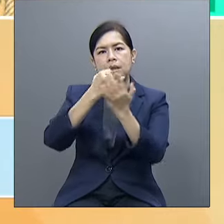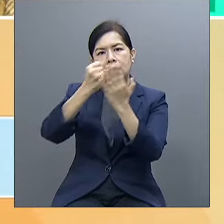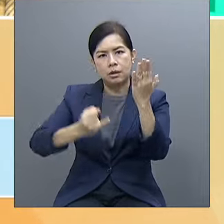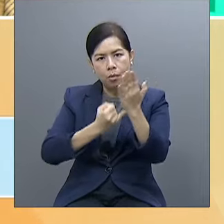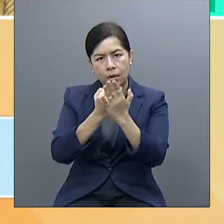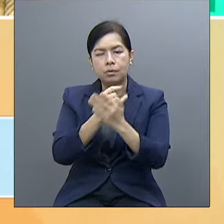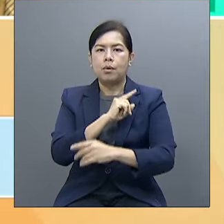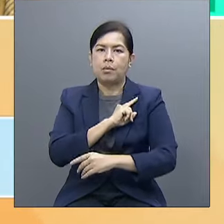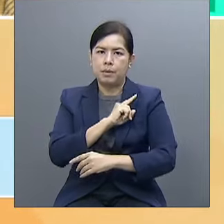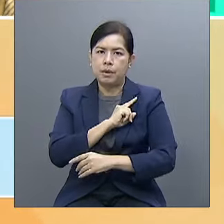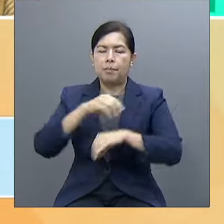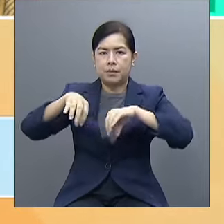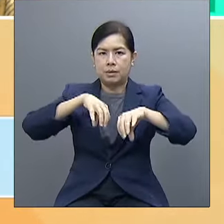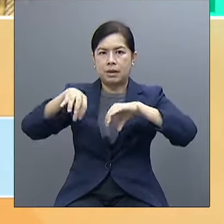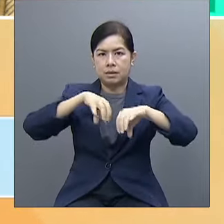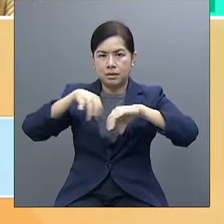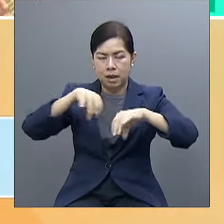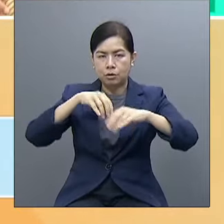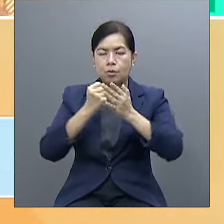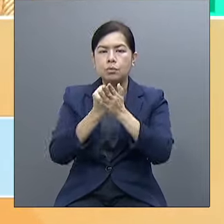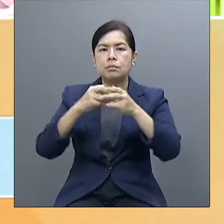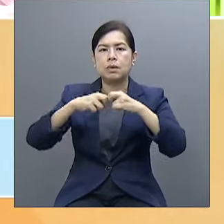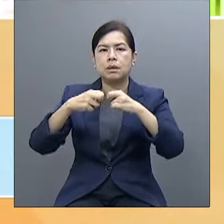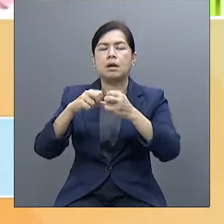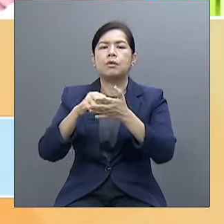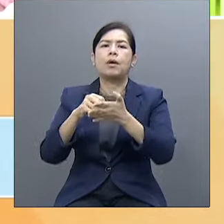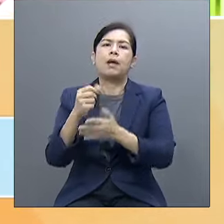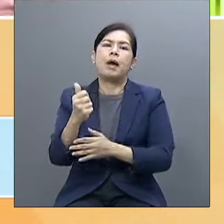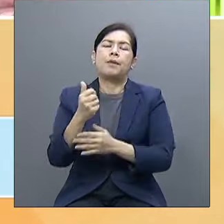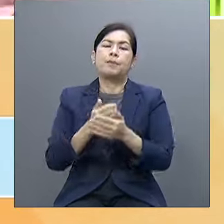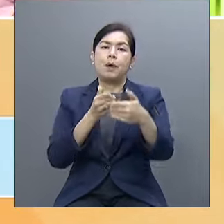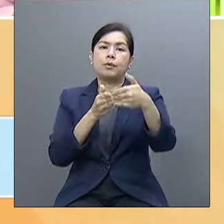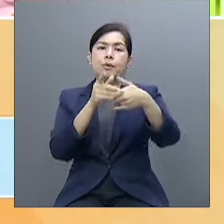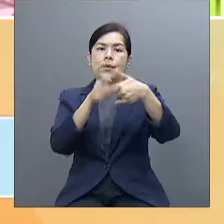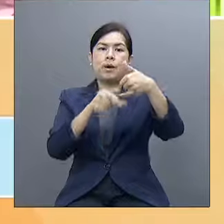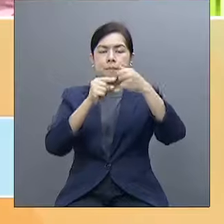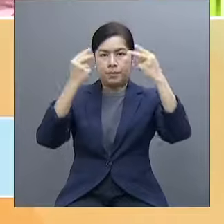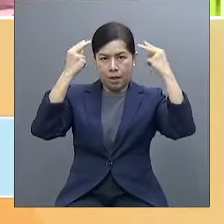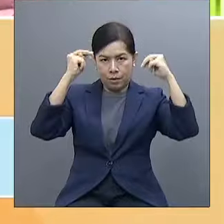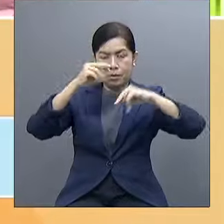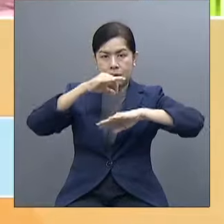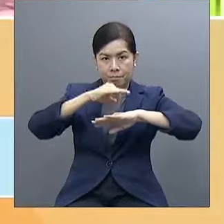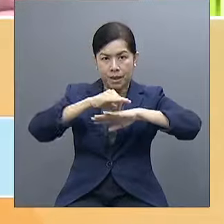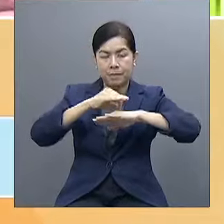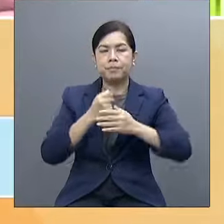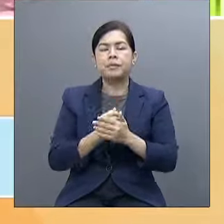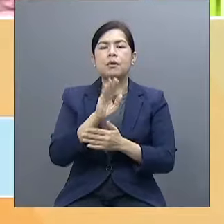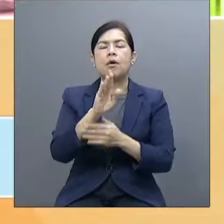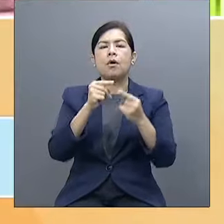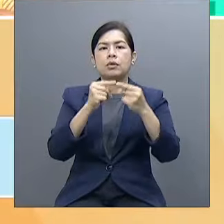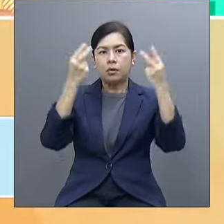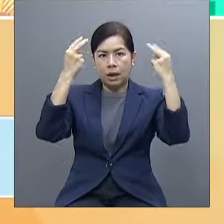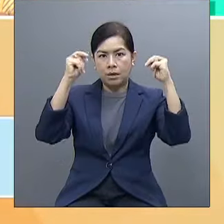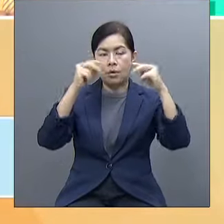มันก็สามารถที่จะดำเนินการแก้ไขปัญหาต่างๆเหล่านี้ได้นะครับ อย่างท่านนายกเนี่ยนอกเหนือจากจะเป็นนายกสมาคมแล้วนะคะท่านยังเป็นนายกอบ